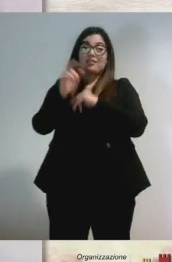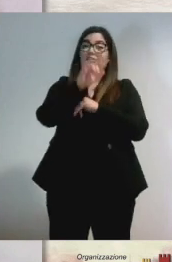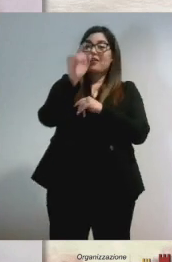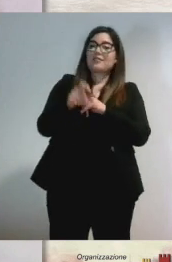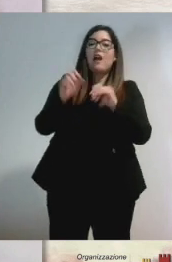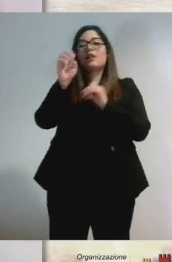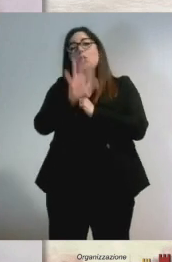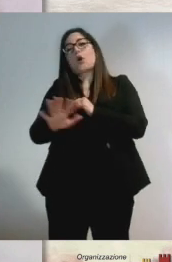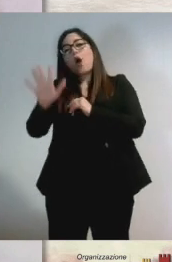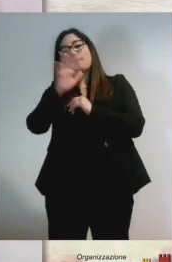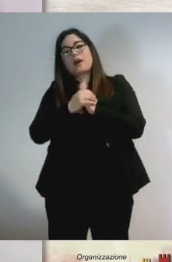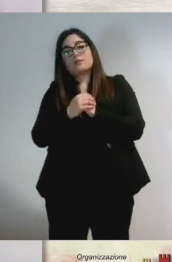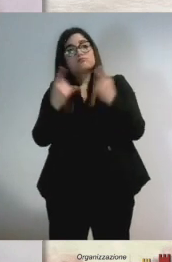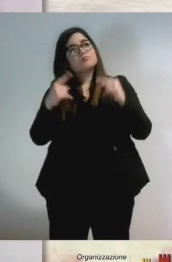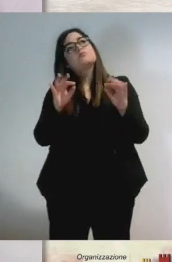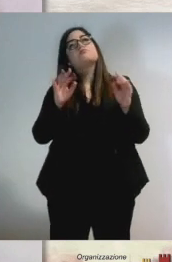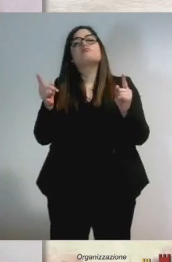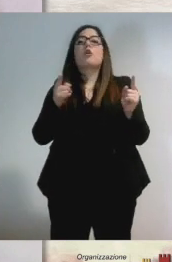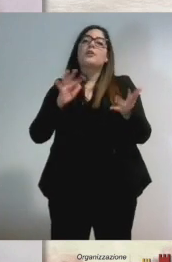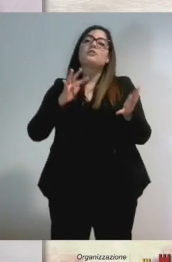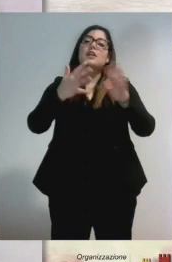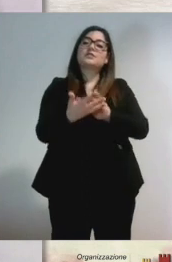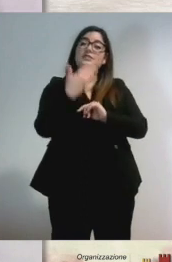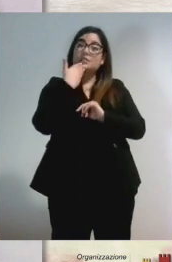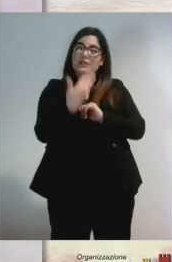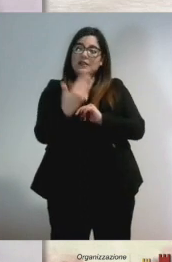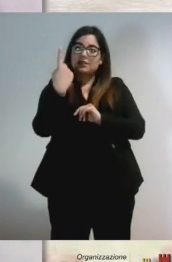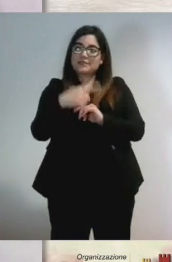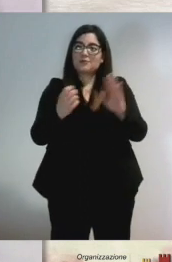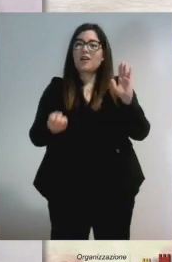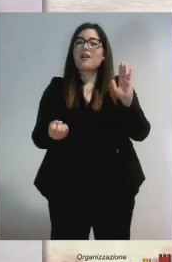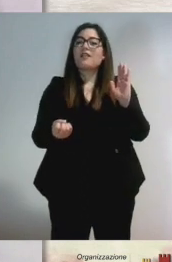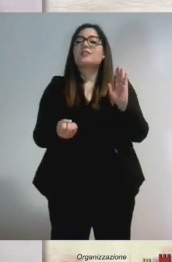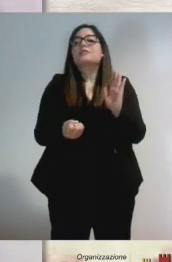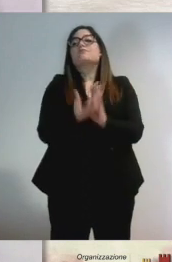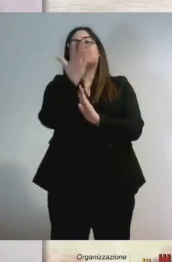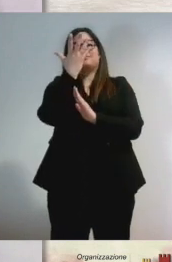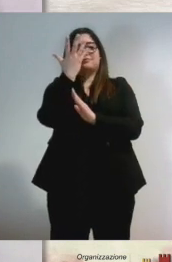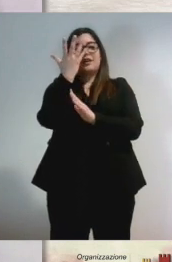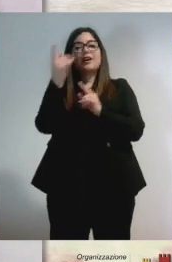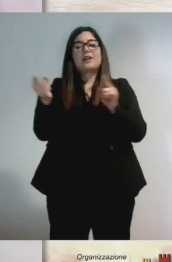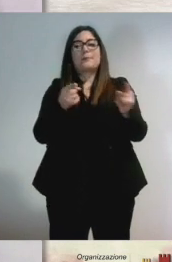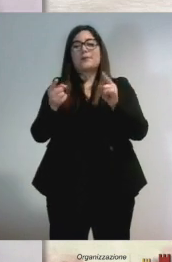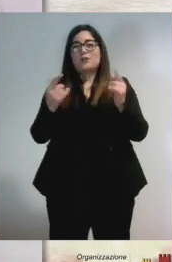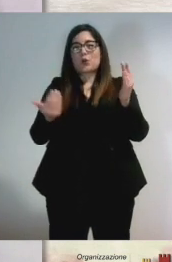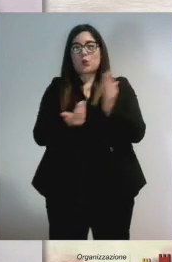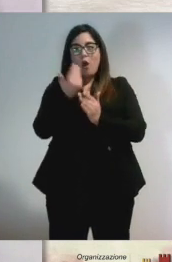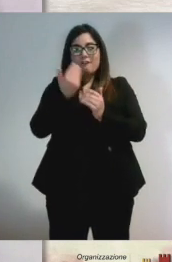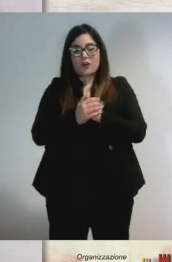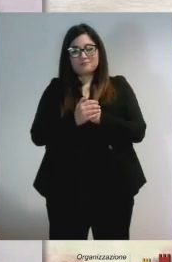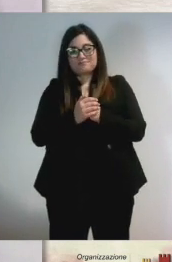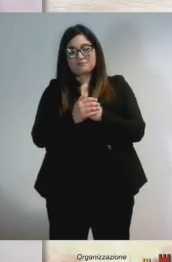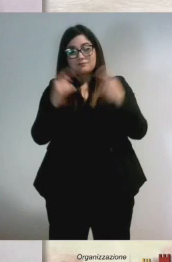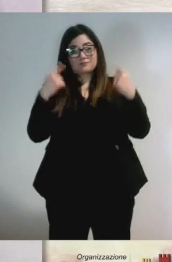periodo di transizione che ha segnato la nascita di un'età nuova il periodo che ha segnato anche